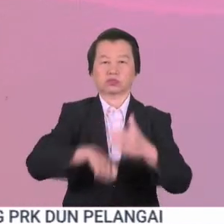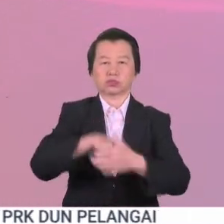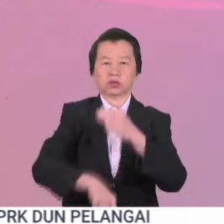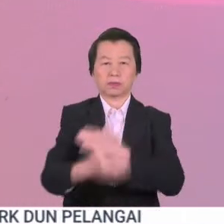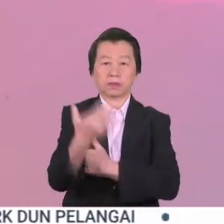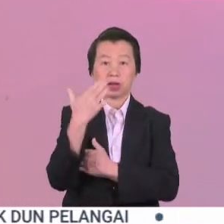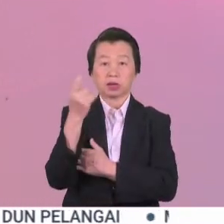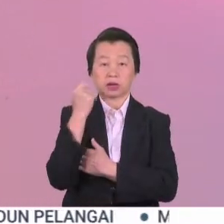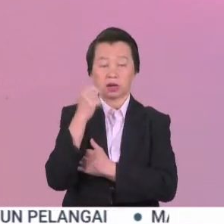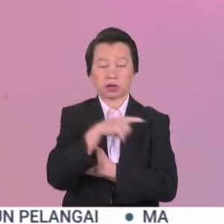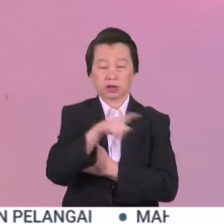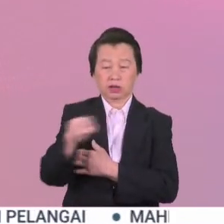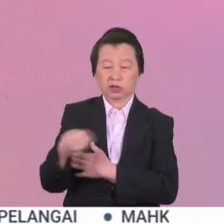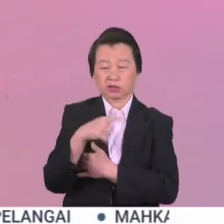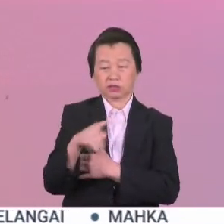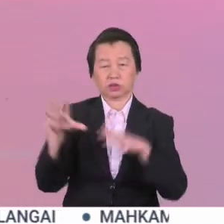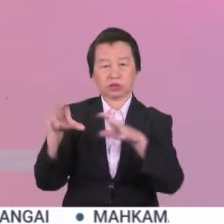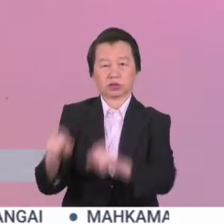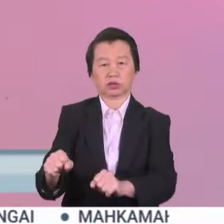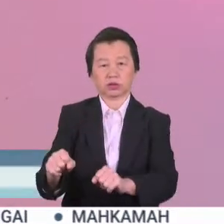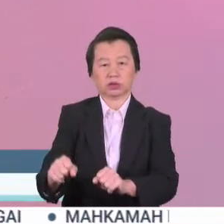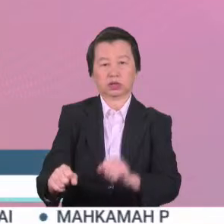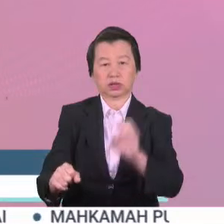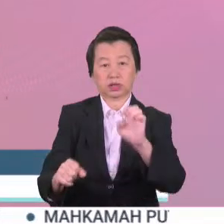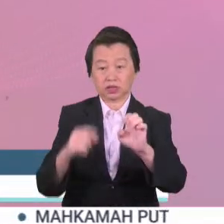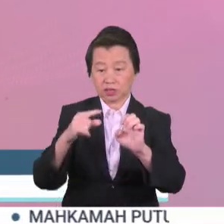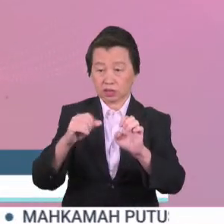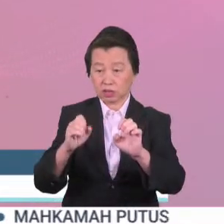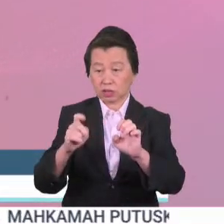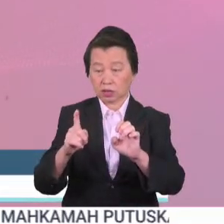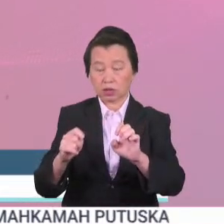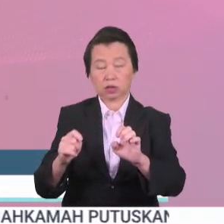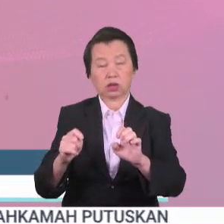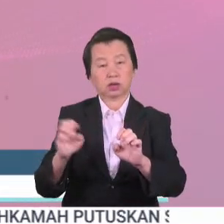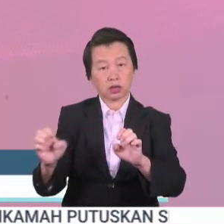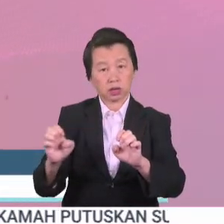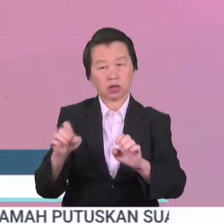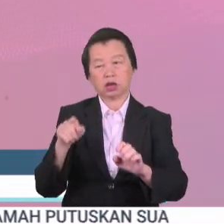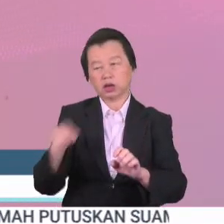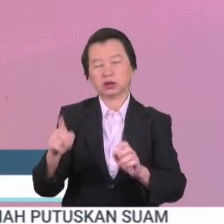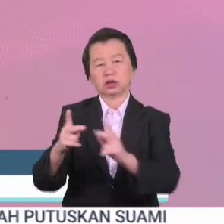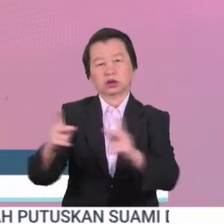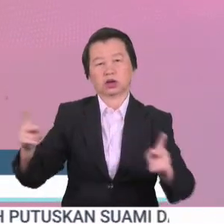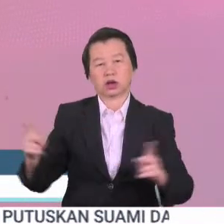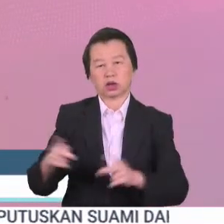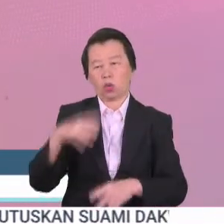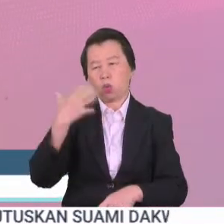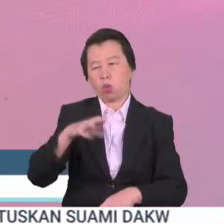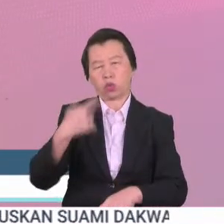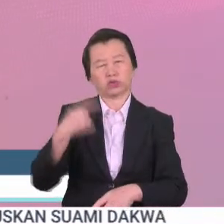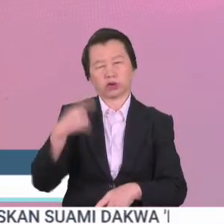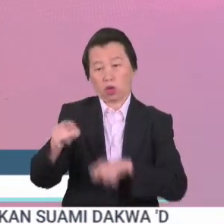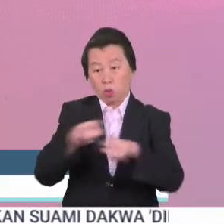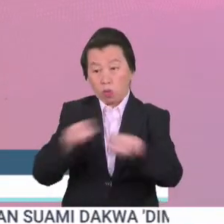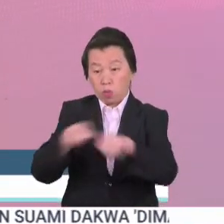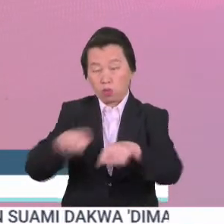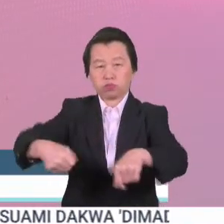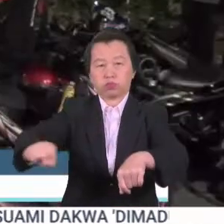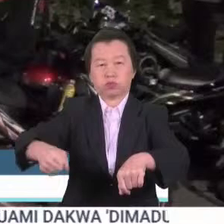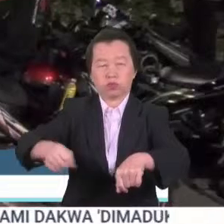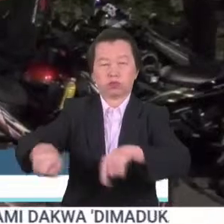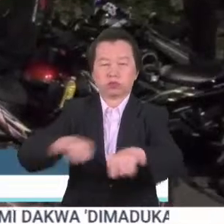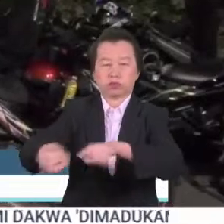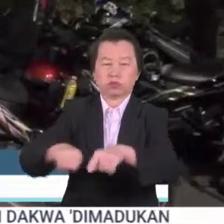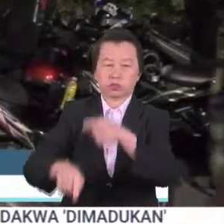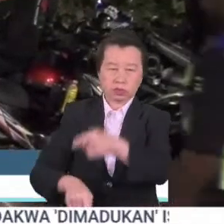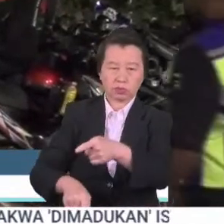pagi tadi kesemua mereka diceukup di sekitar igate lebuh tunkukudin yang merupakan kawasan panas kegiatan lumbah haram di pulau